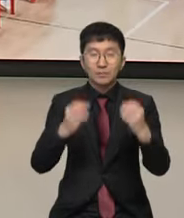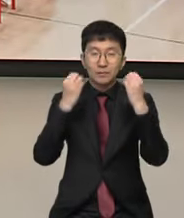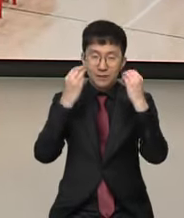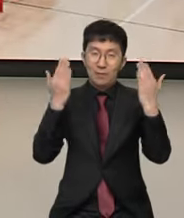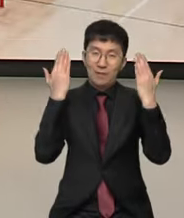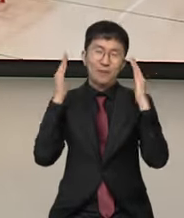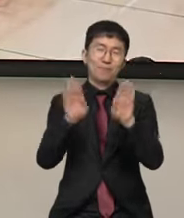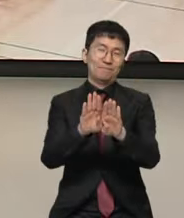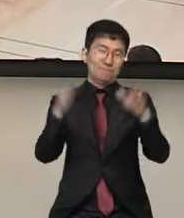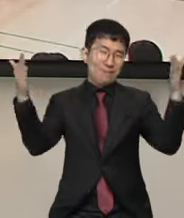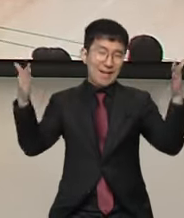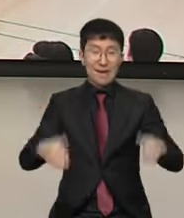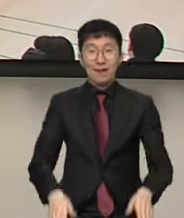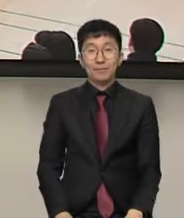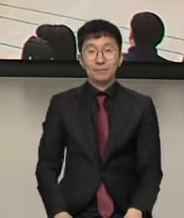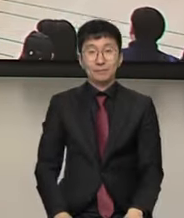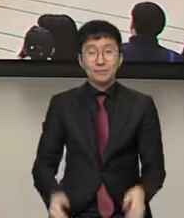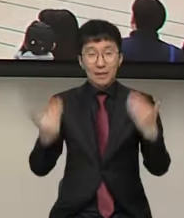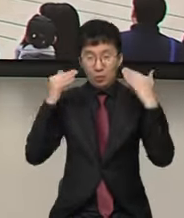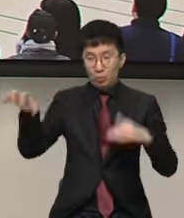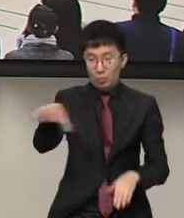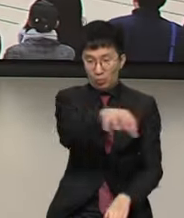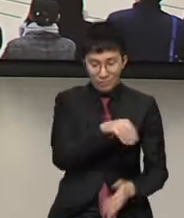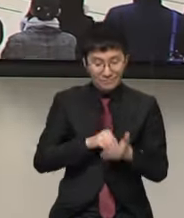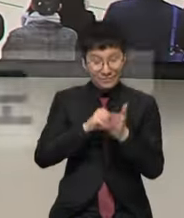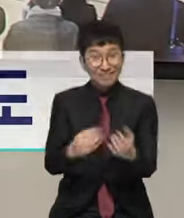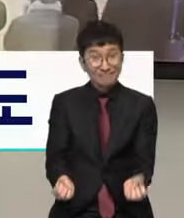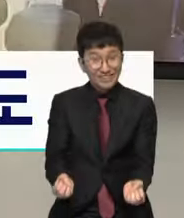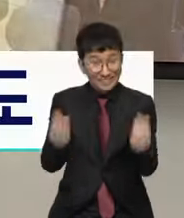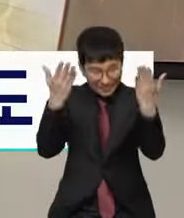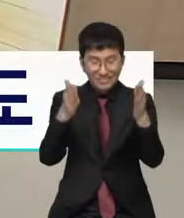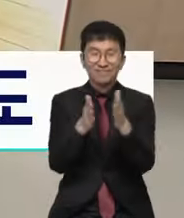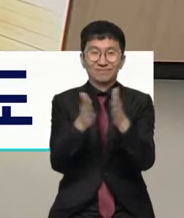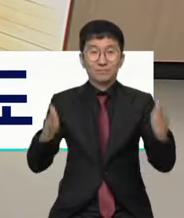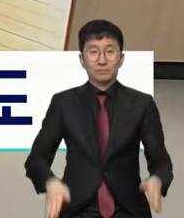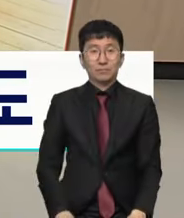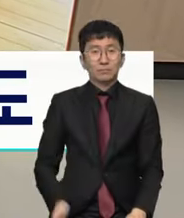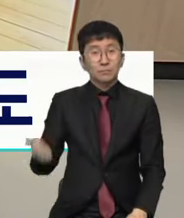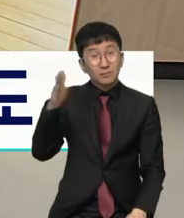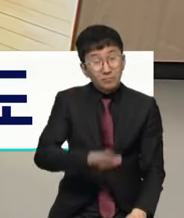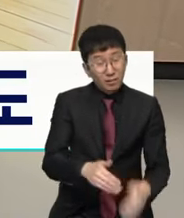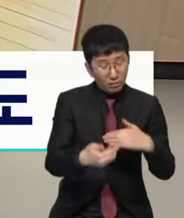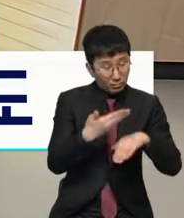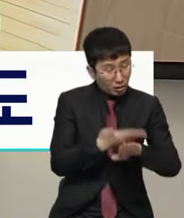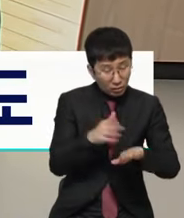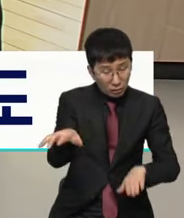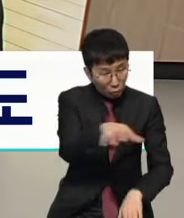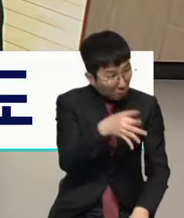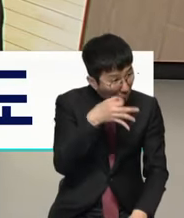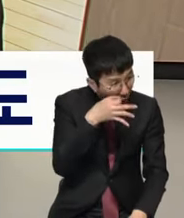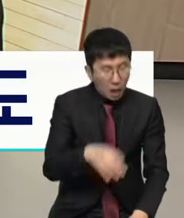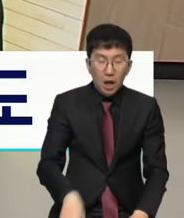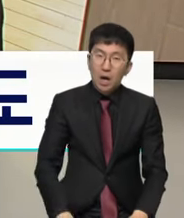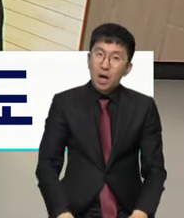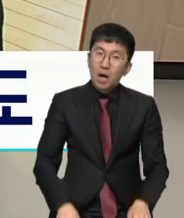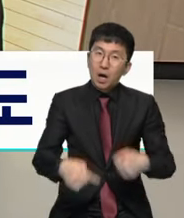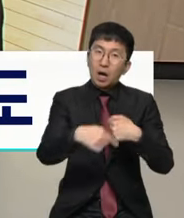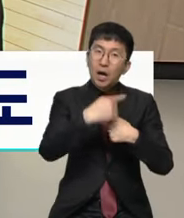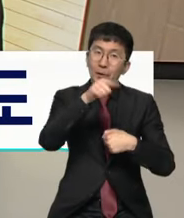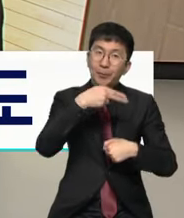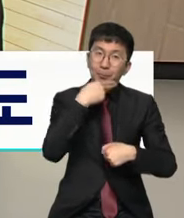다음 소식입니다. 오늘 새 학기가 시작되면서 학교마다 입학식이 열렸습니다. 그런데 신입생이 한 명도